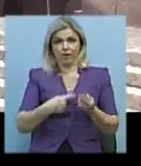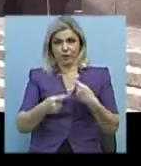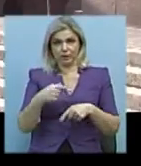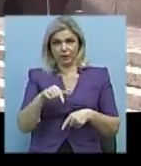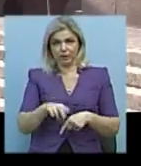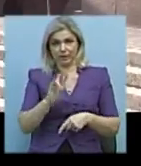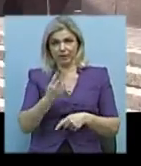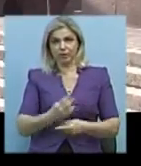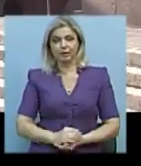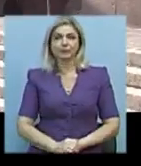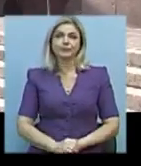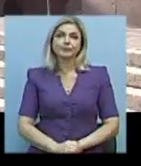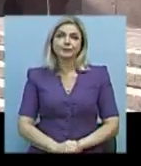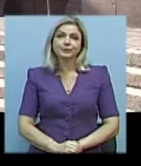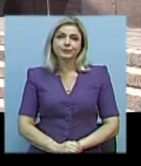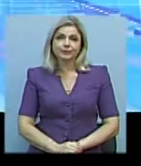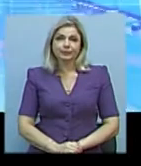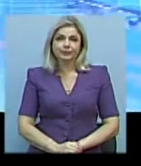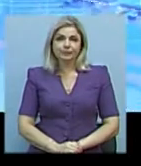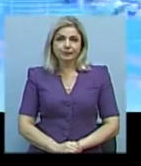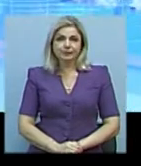Кускова, телевізійні новини Миколаївщини.